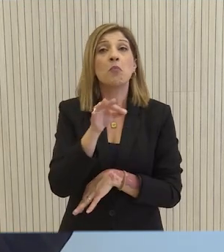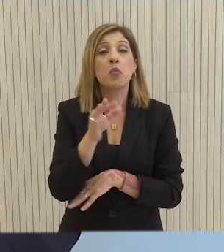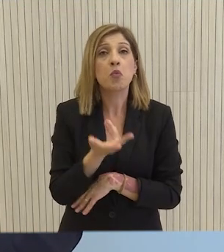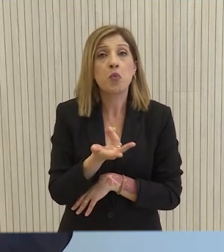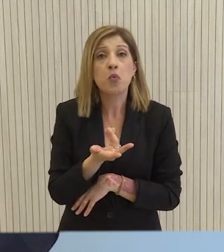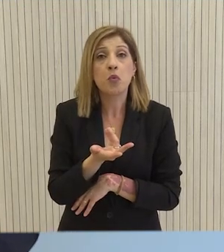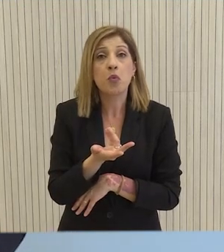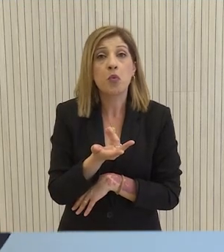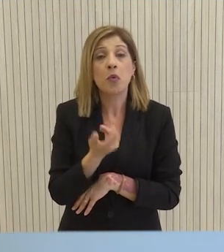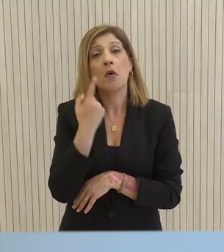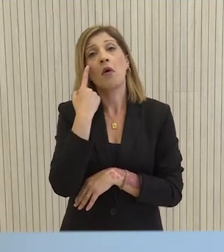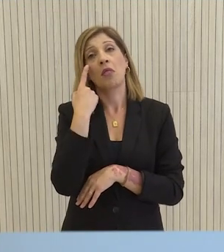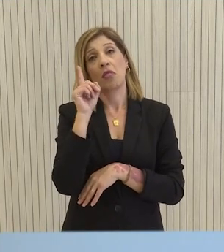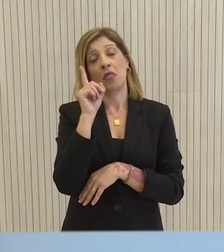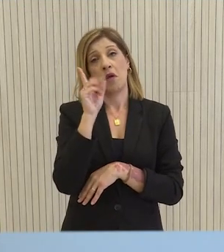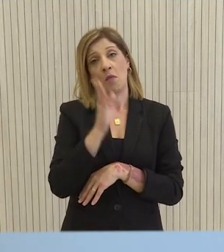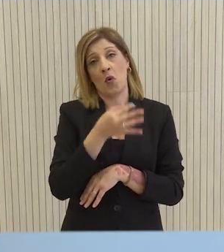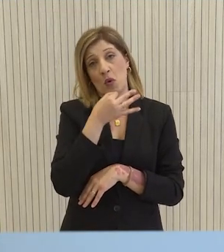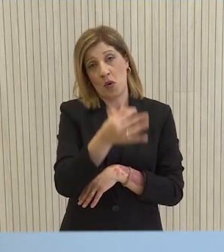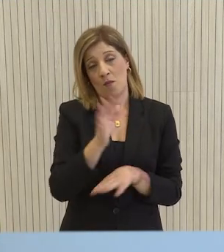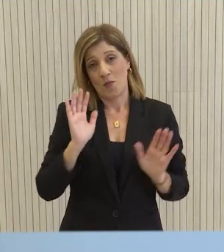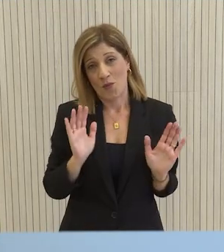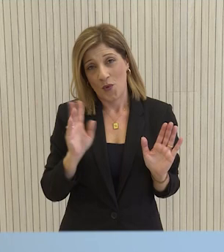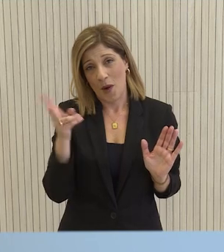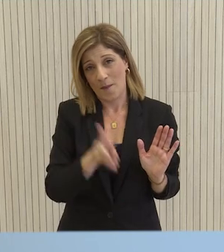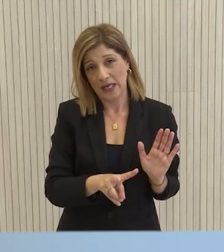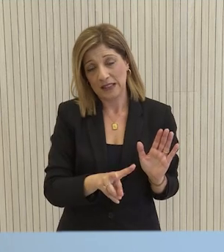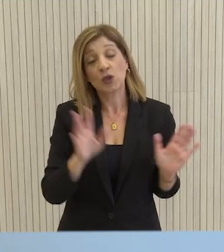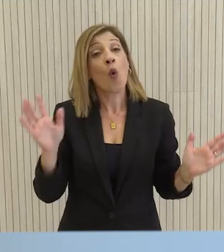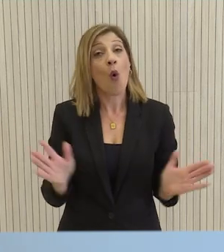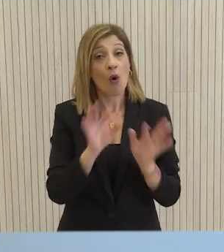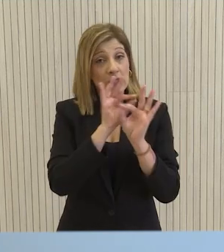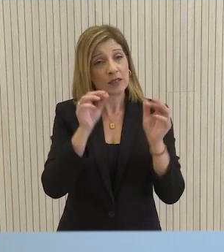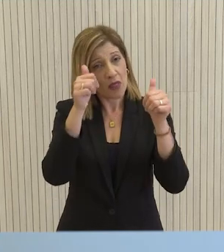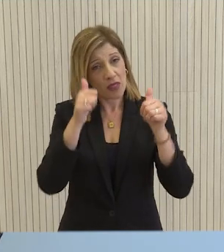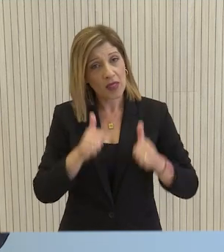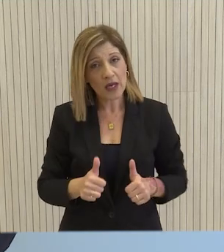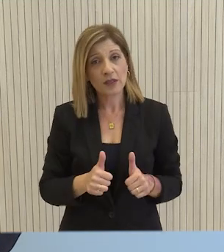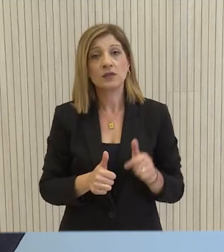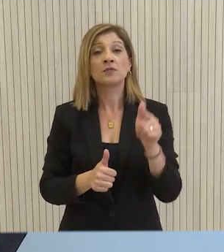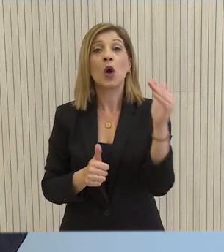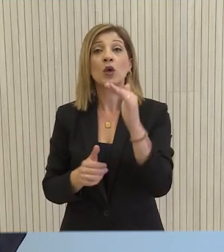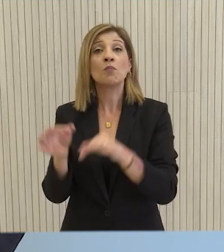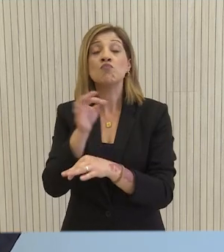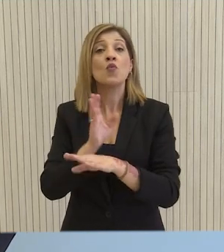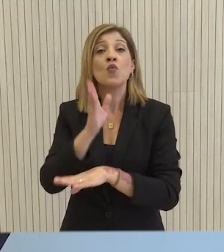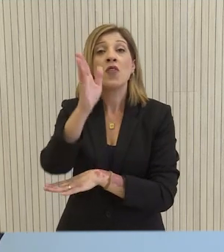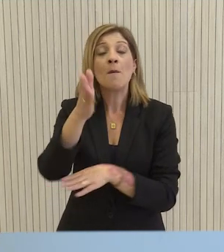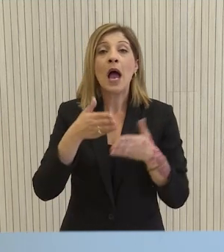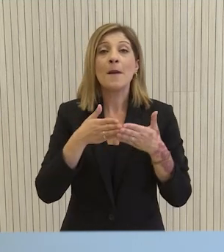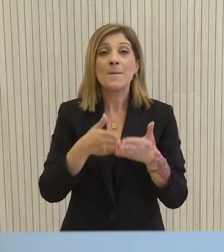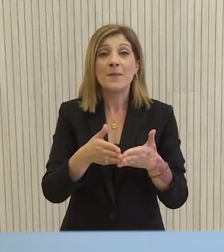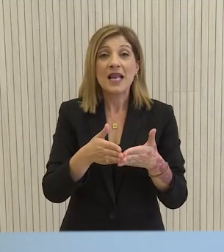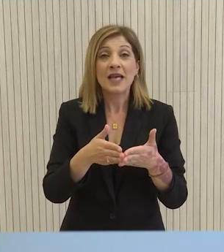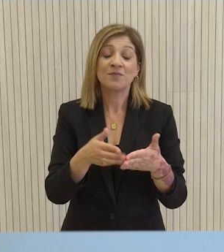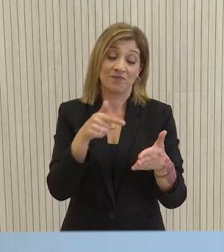Δεν μπορούμε αυτή τη στιγμή να αναφέρουμε κάτι περισσότερο. Όταν υπάρξει κάτι το οποίο μπορεί να ανακοινωθεί, αυτό να είστε βέβαιοι ότι θα ανακοινωθεί. Πού θα πάει το πλοίο? Ο